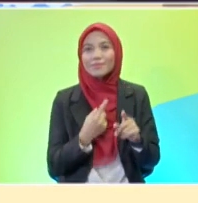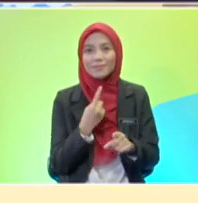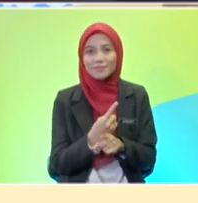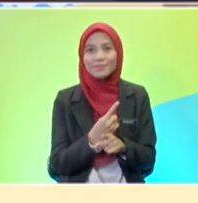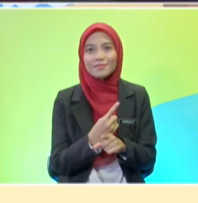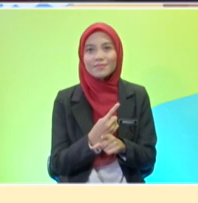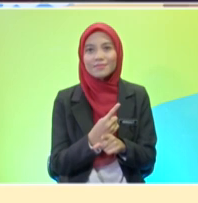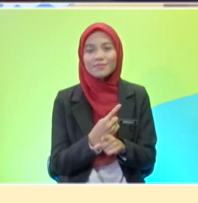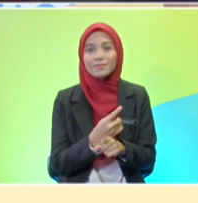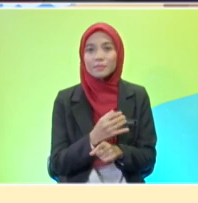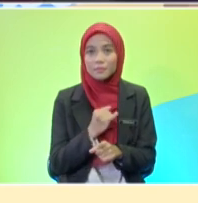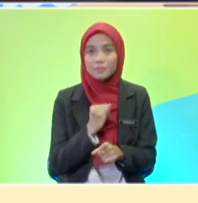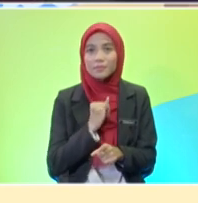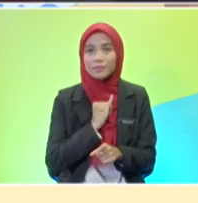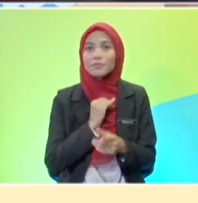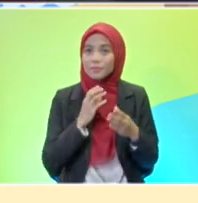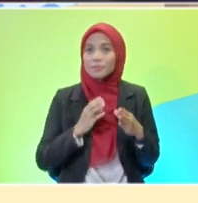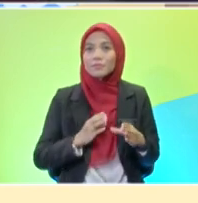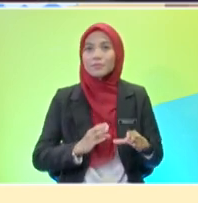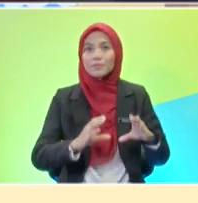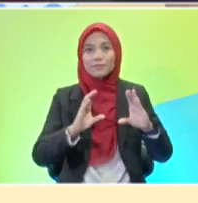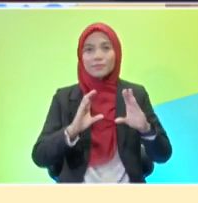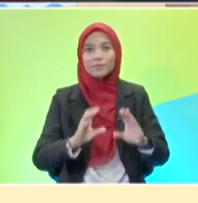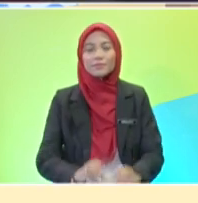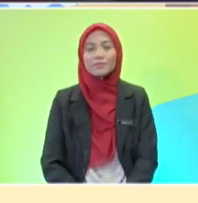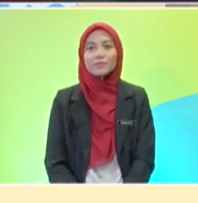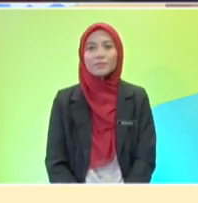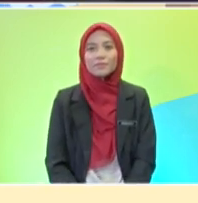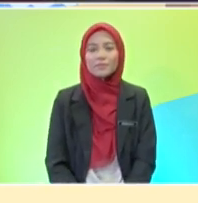saya coba Terus kalian